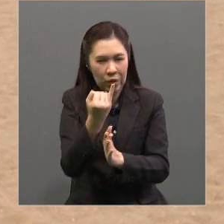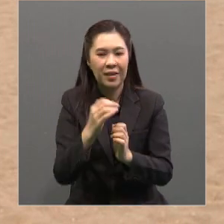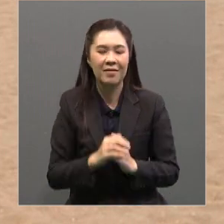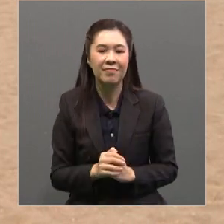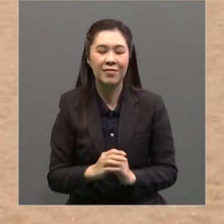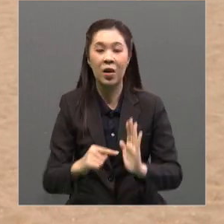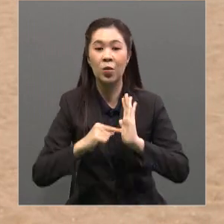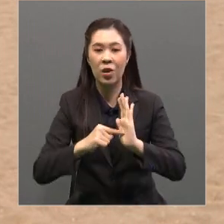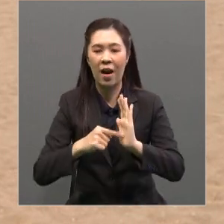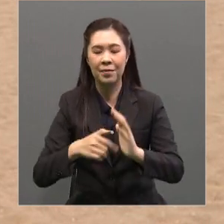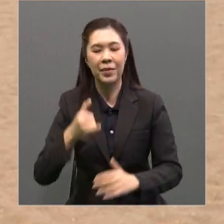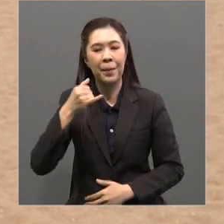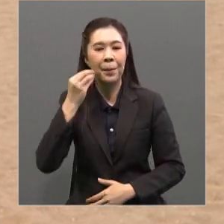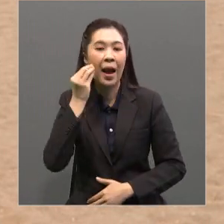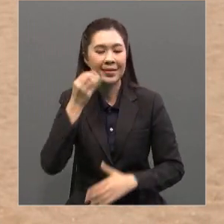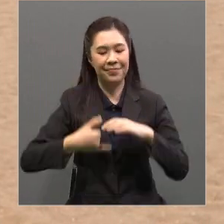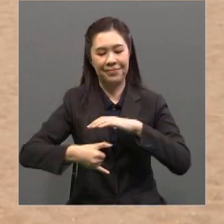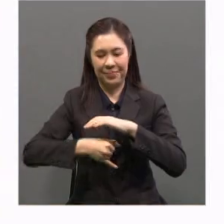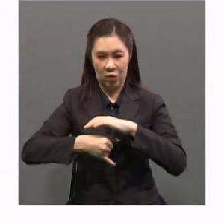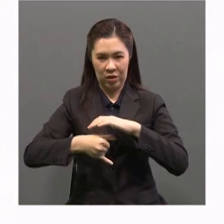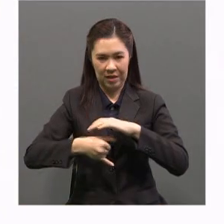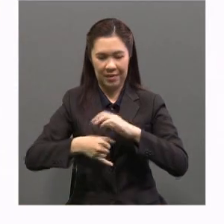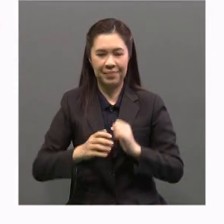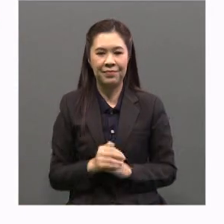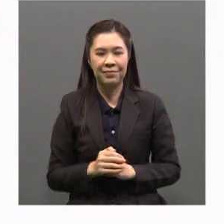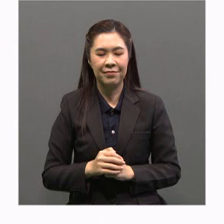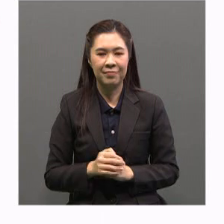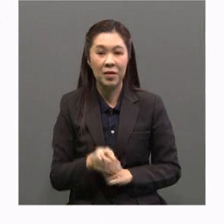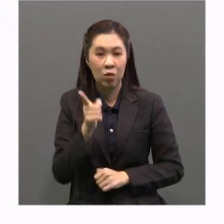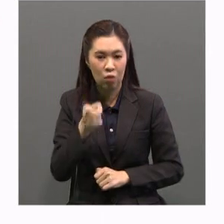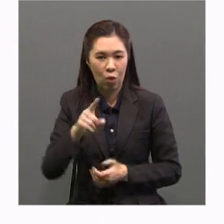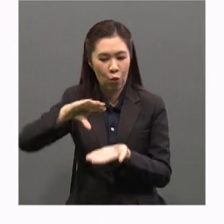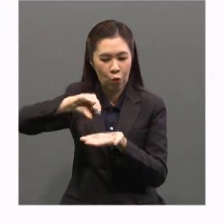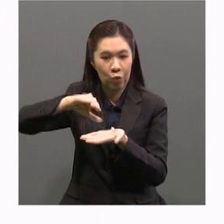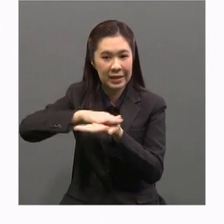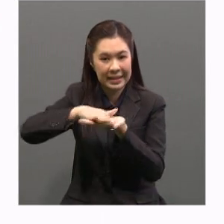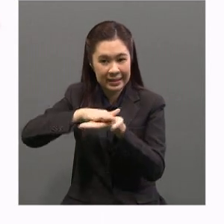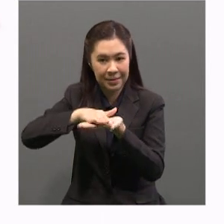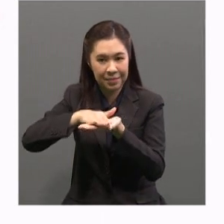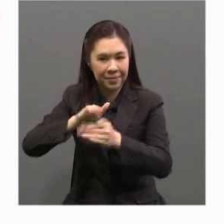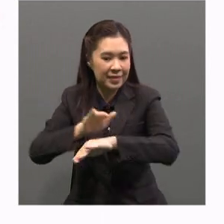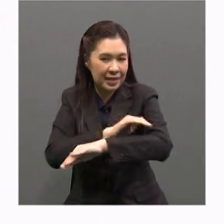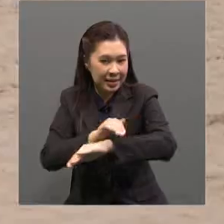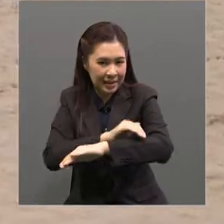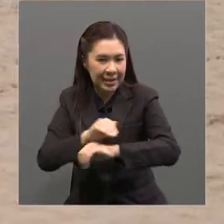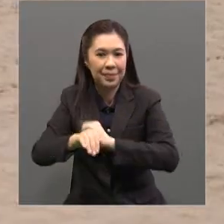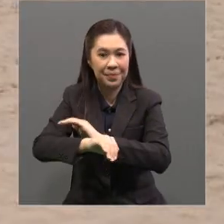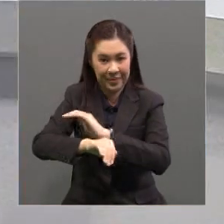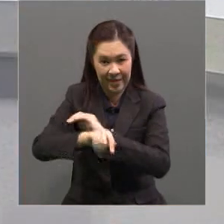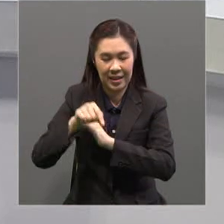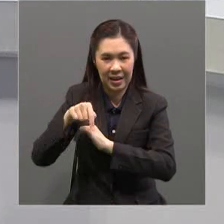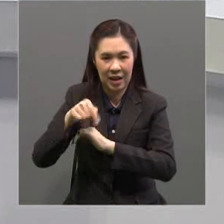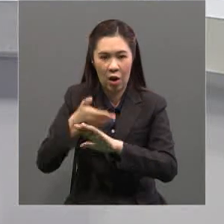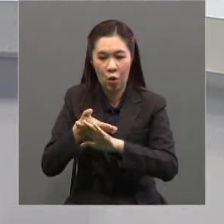างเช่นก่อนออกจากบ้านเนี่ยคุณหมอแนะนำนะควรที่จะทาครีมกันแดดโดยเฉพาะไปทะเลแบบนี้ค่ะ